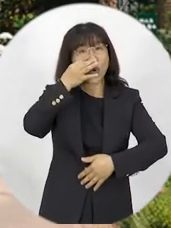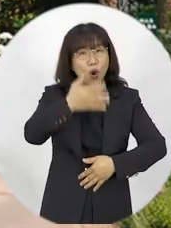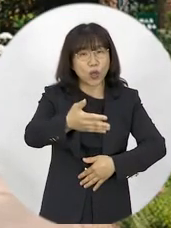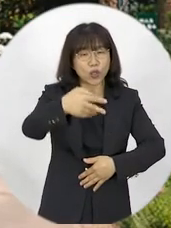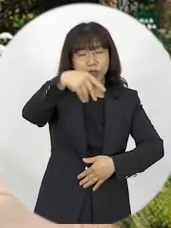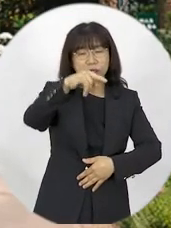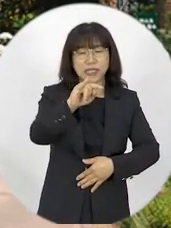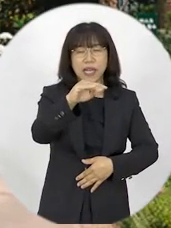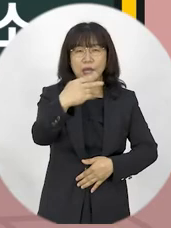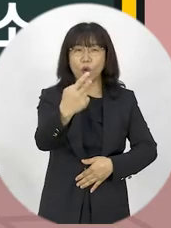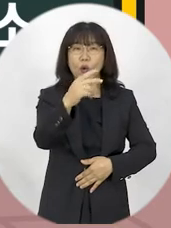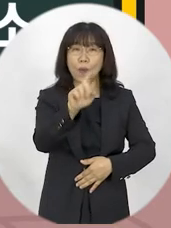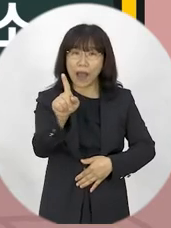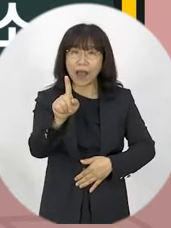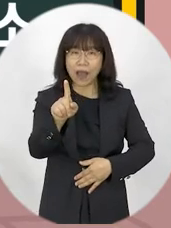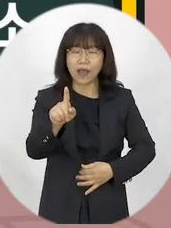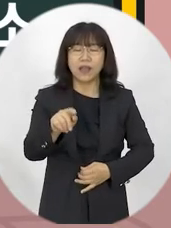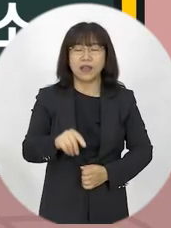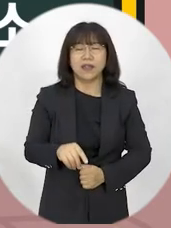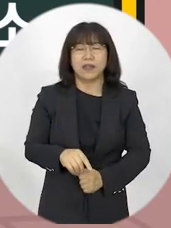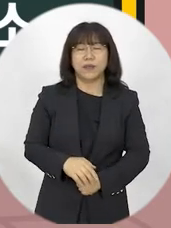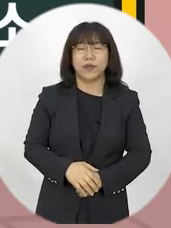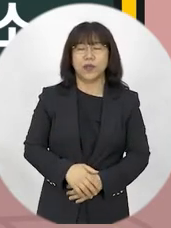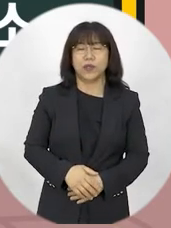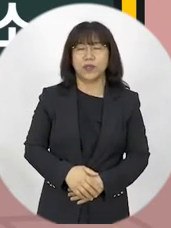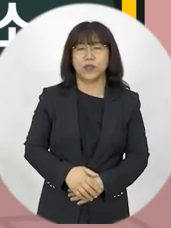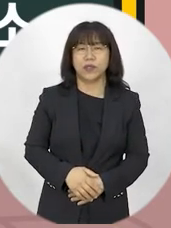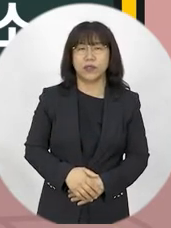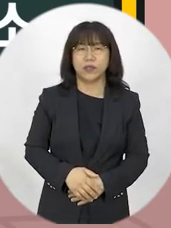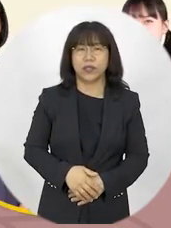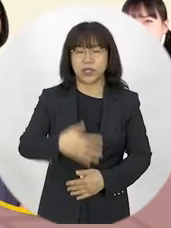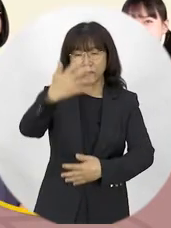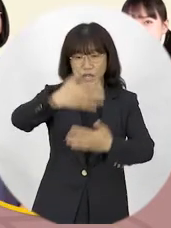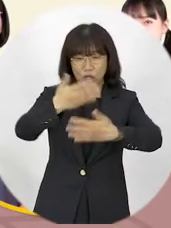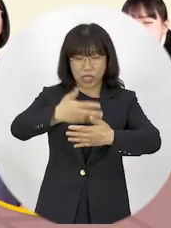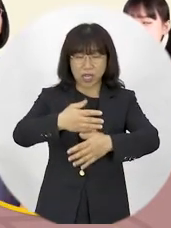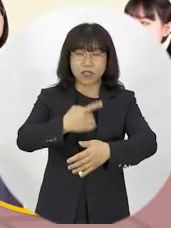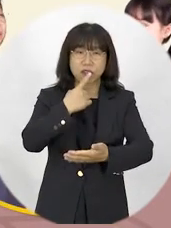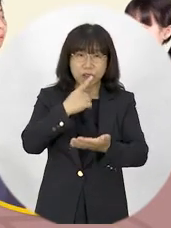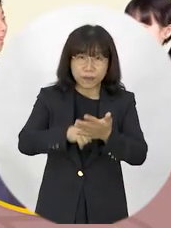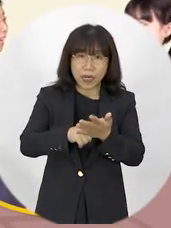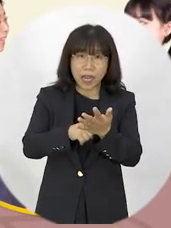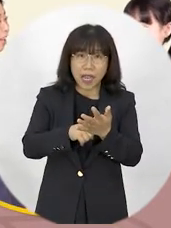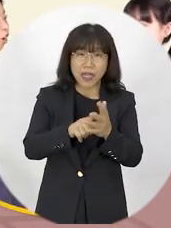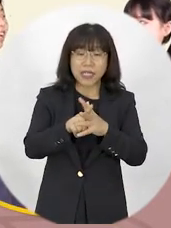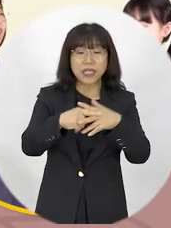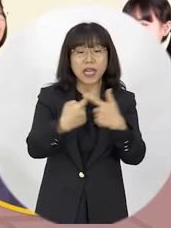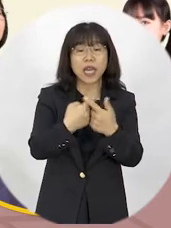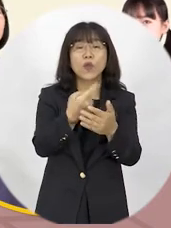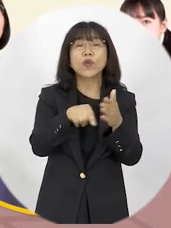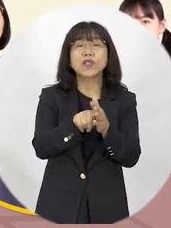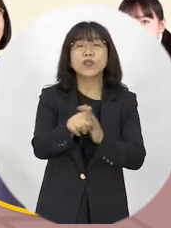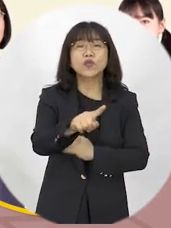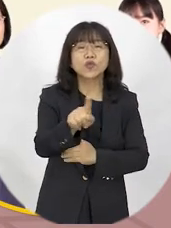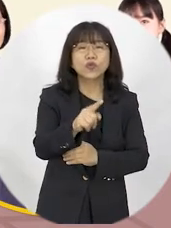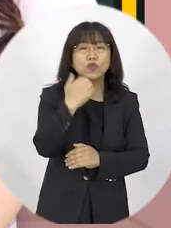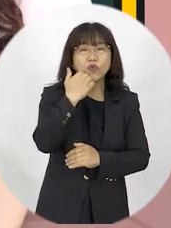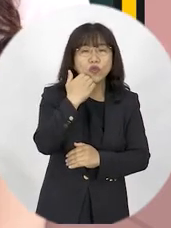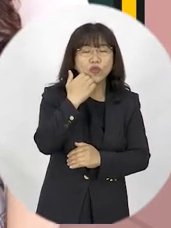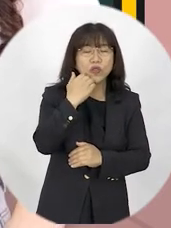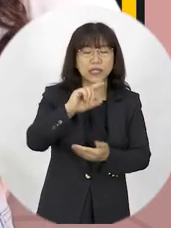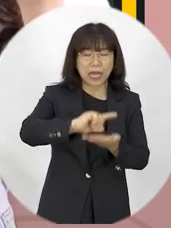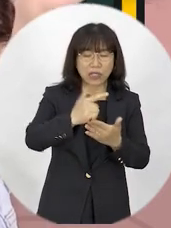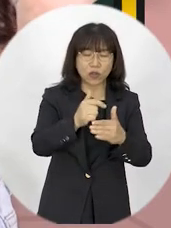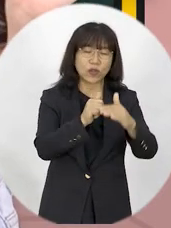교육 영상인 세로마 미세먼지를 부탁해를 시청합니다. 영상은 아이들이 쉽게 이해할 수 있도록 강서구 대표